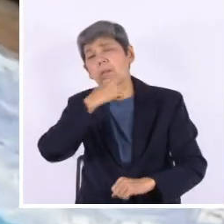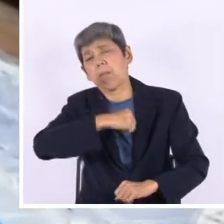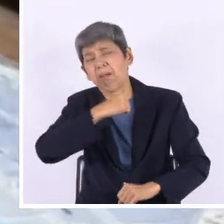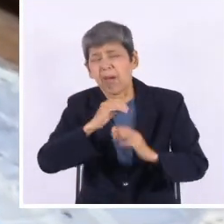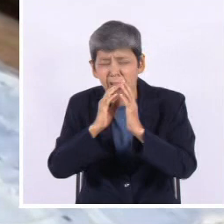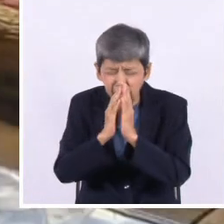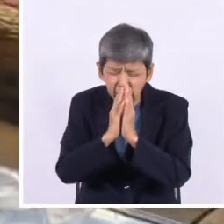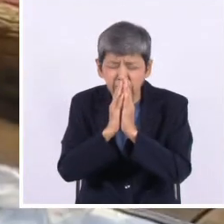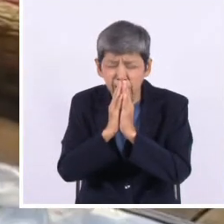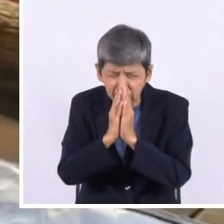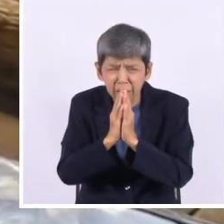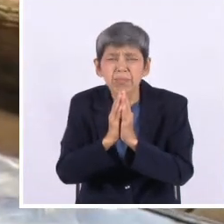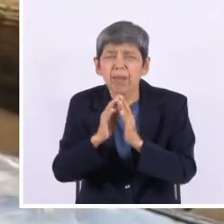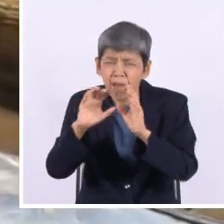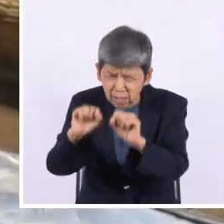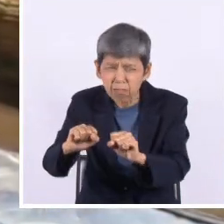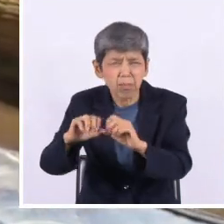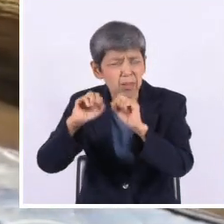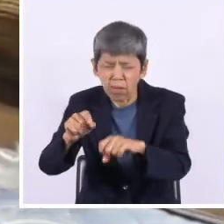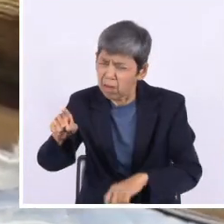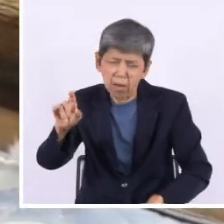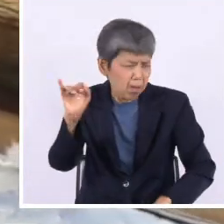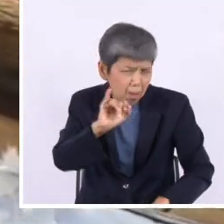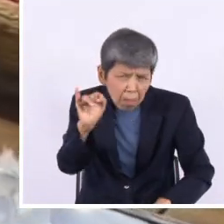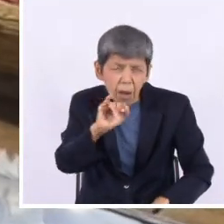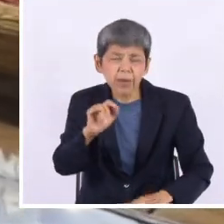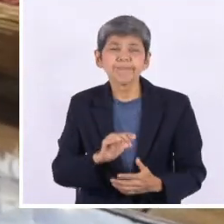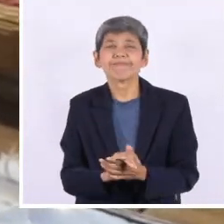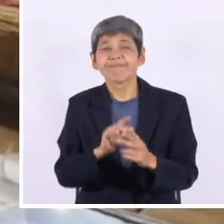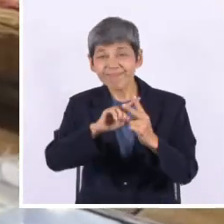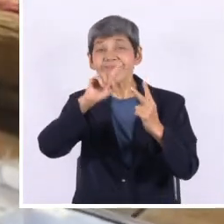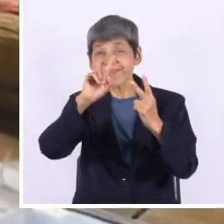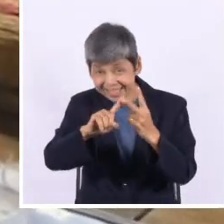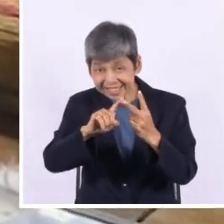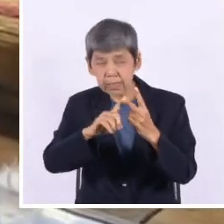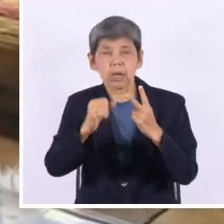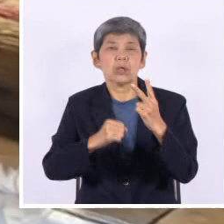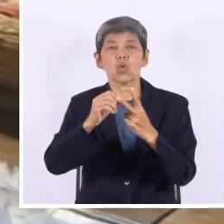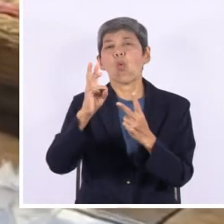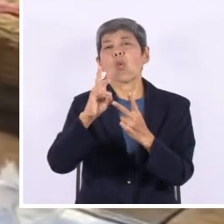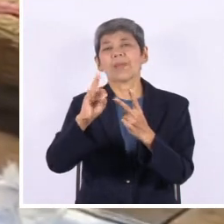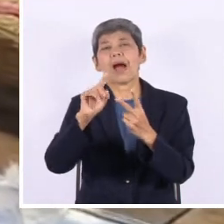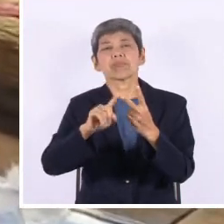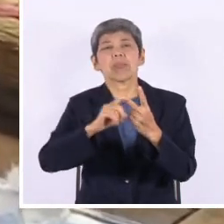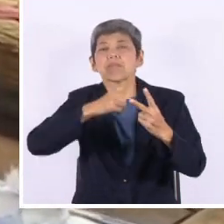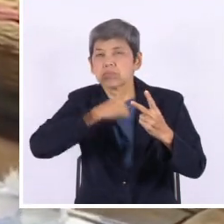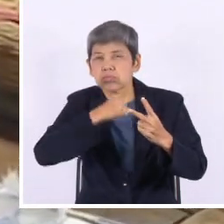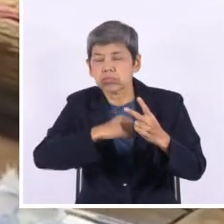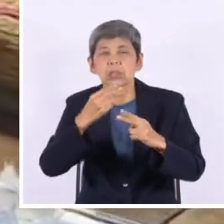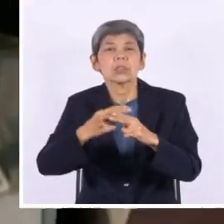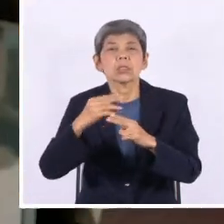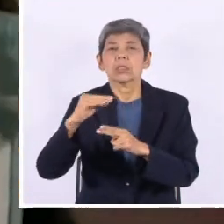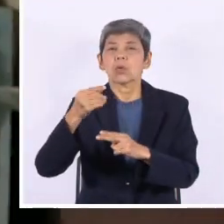มือไหว้เลยแม่ขอให้จับได้ทีเถอะมันใจร้ายจริงๆส่วนคุณยายอีกท่านนึงอายุ69ปีค่ะคุณยายโหนเศษม